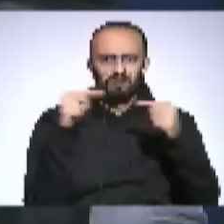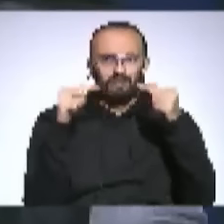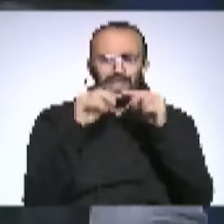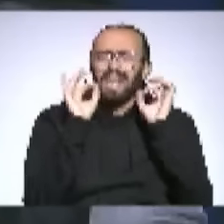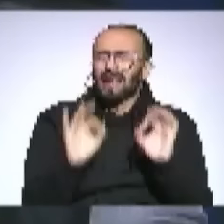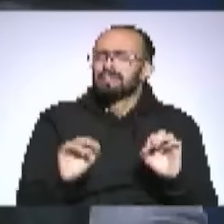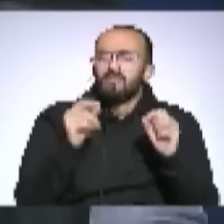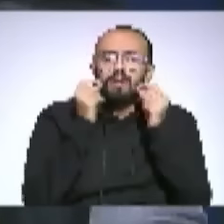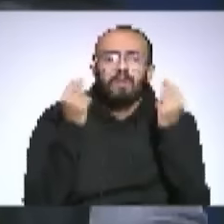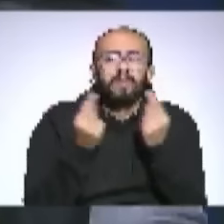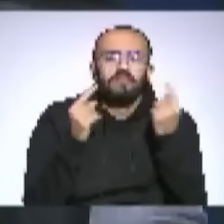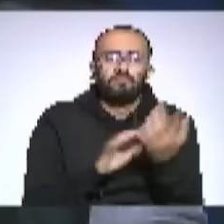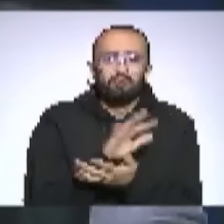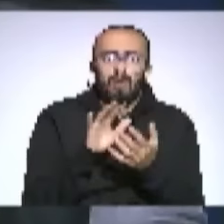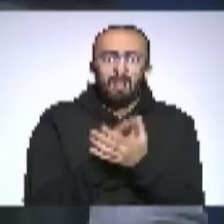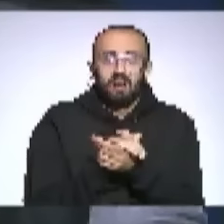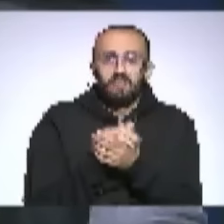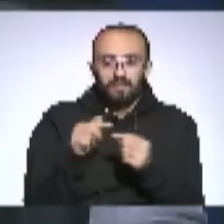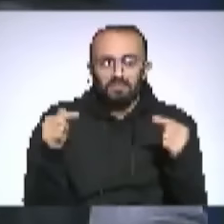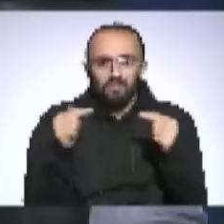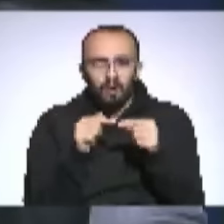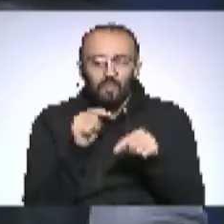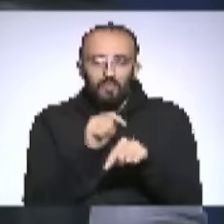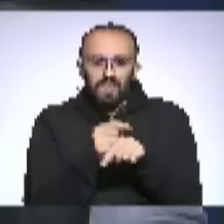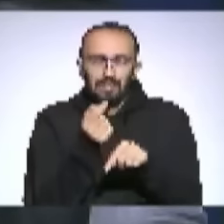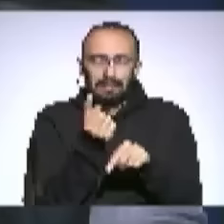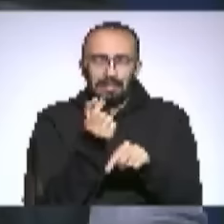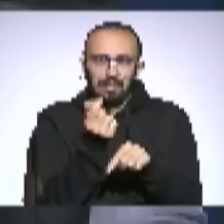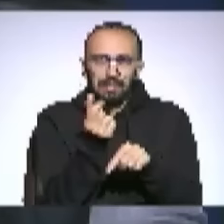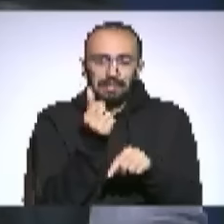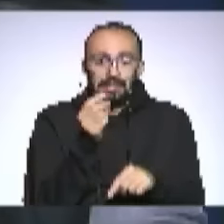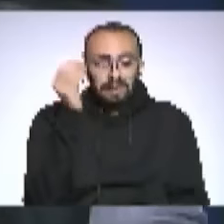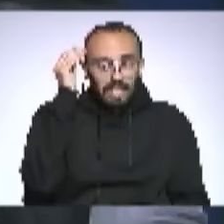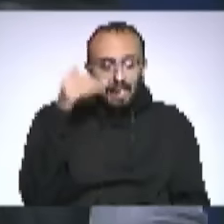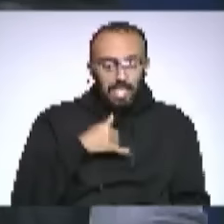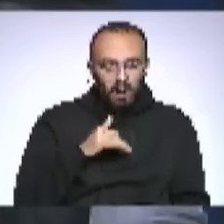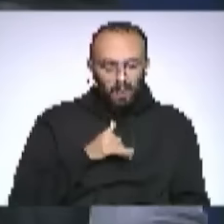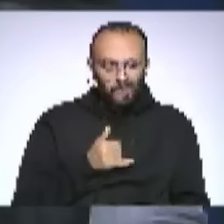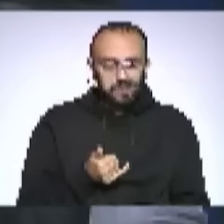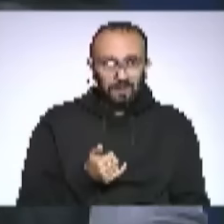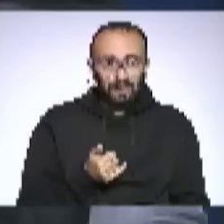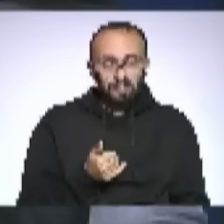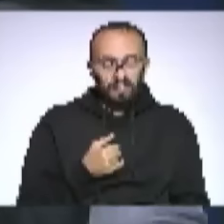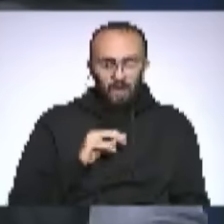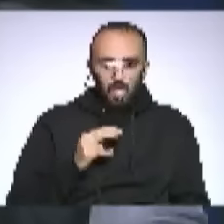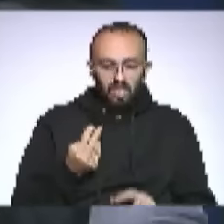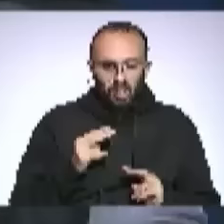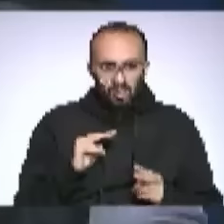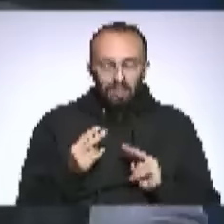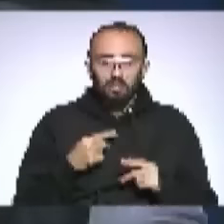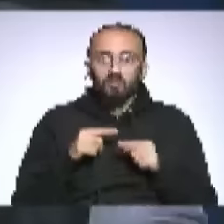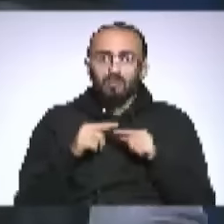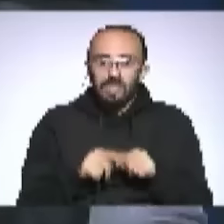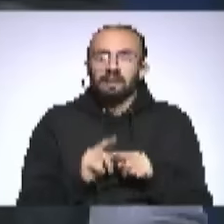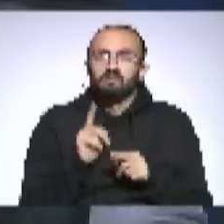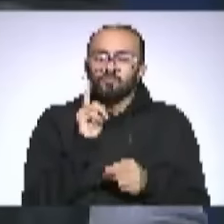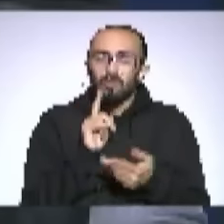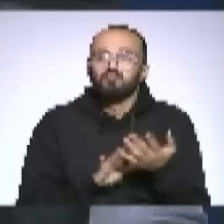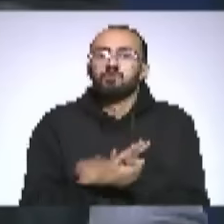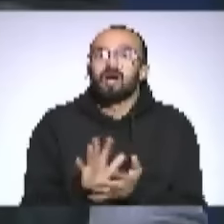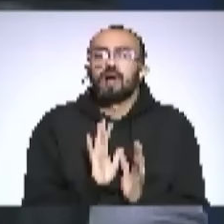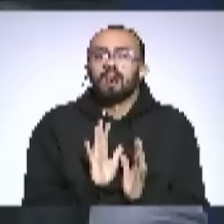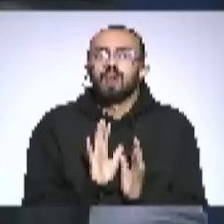يؤثر في بعض الخلافات اللحظيه المحدوده ازاي انا اغير واتغير بما يتناسب مع طبيعه الاخر